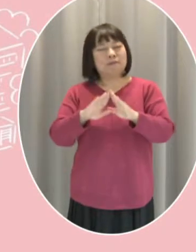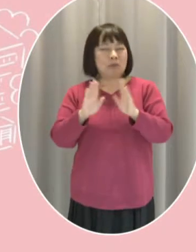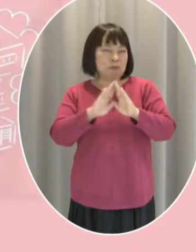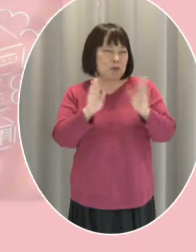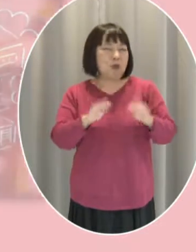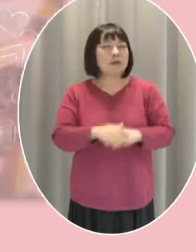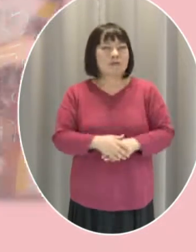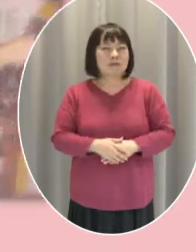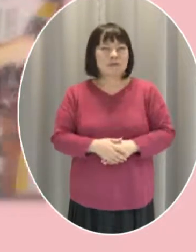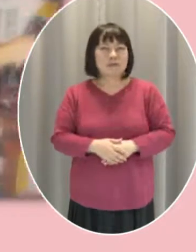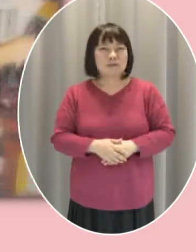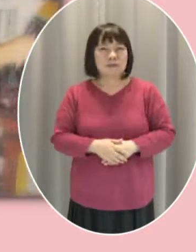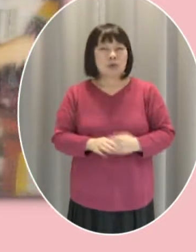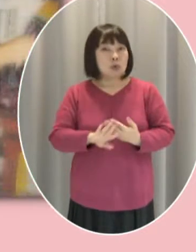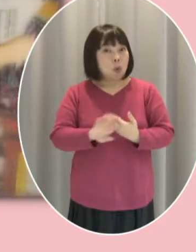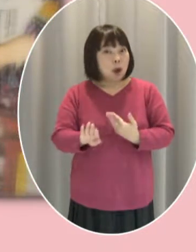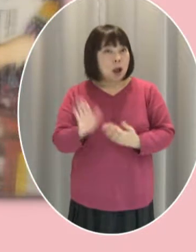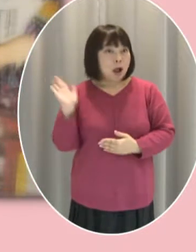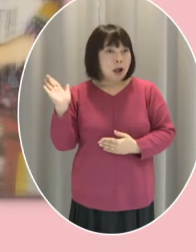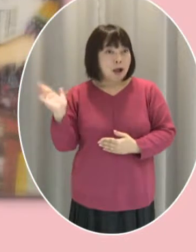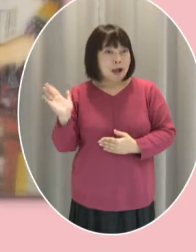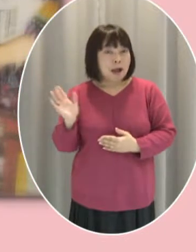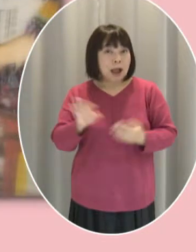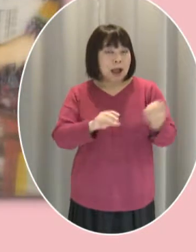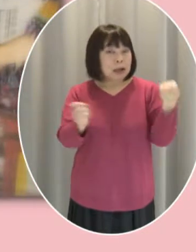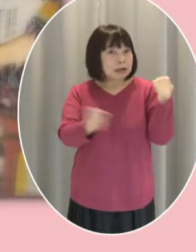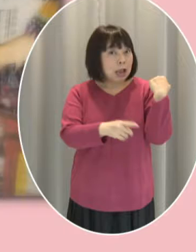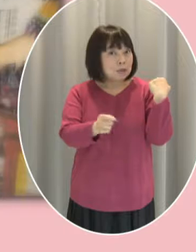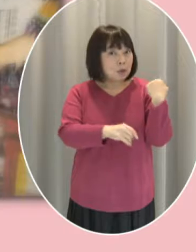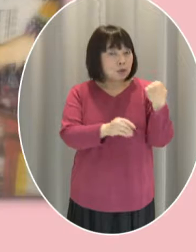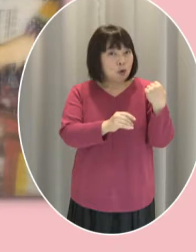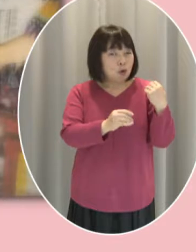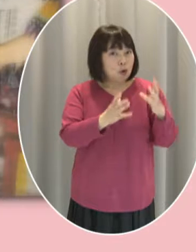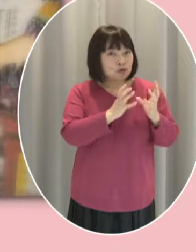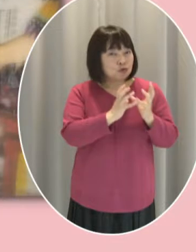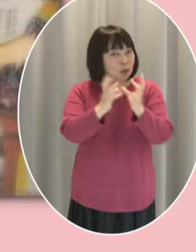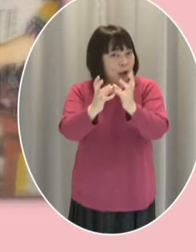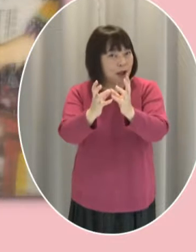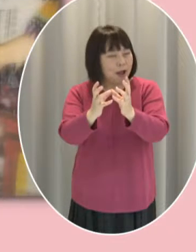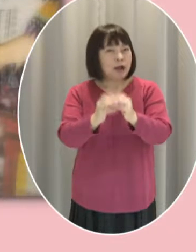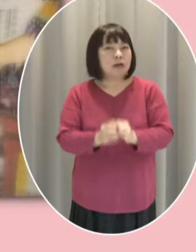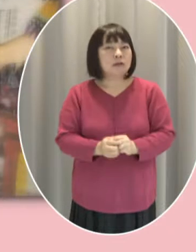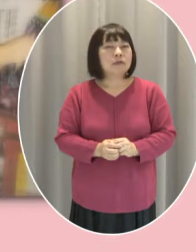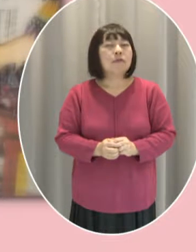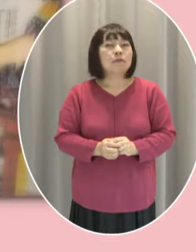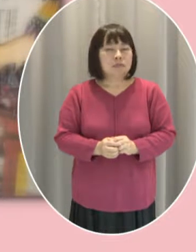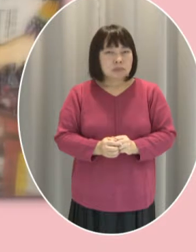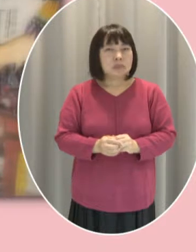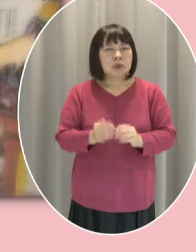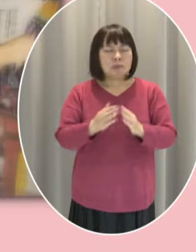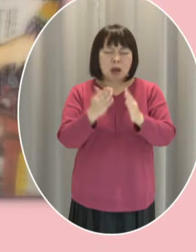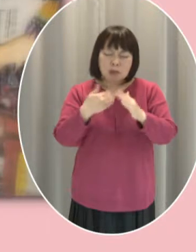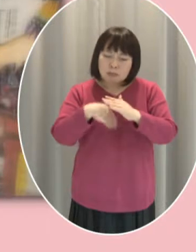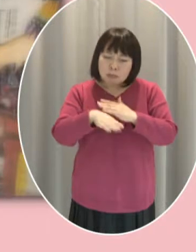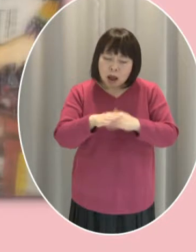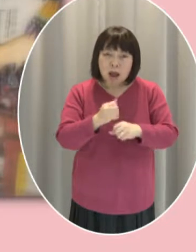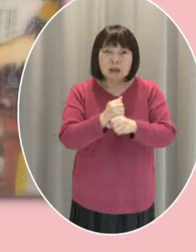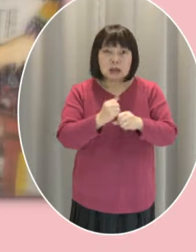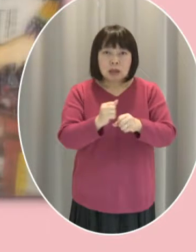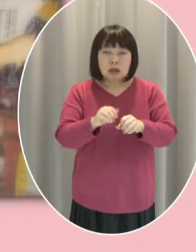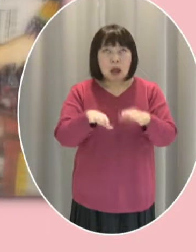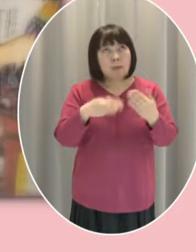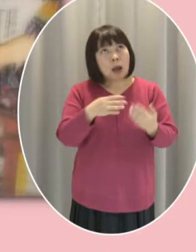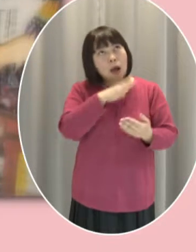他には買い物ツアーがあります普段外出しにくいオウム